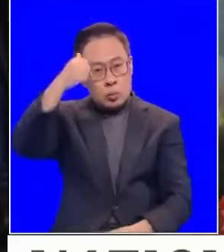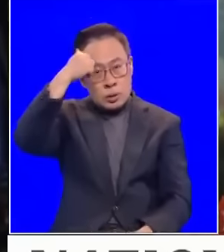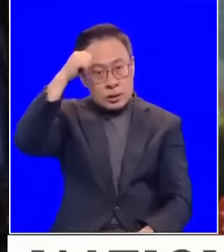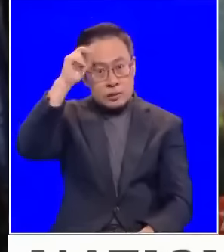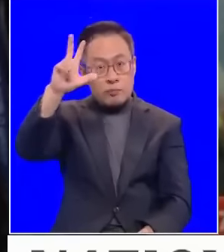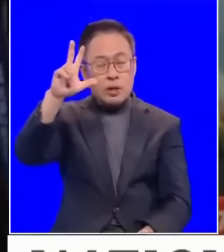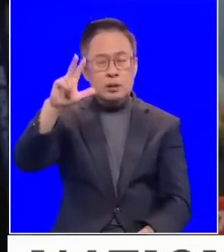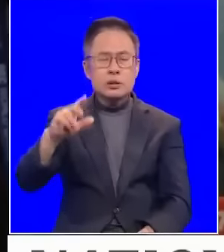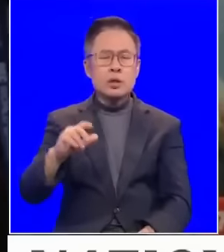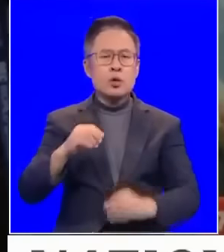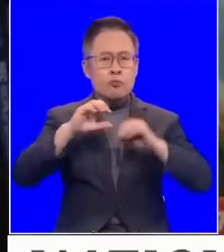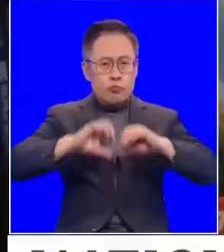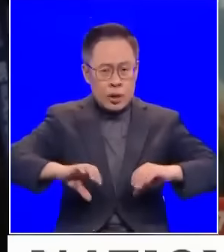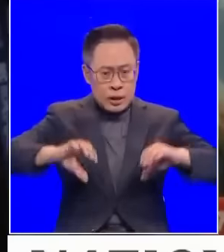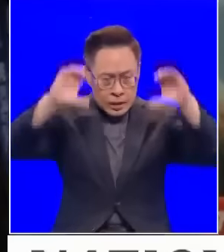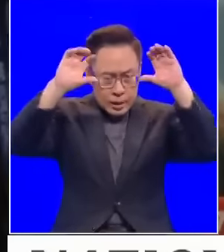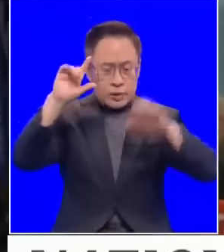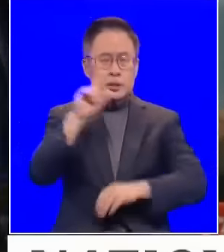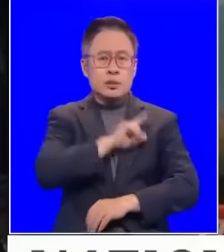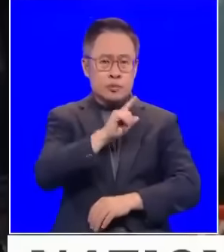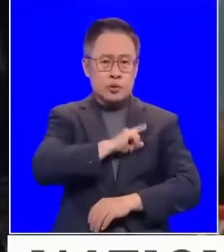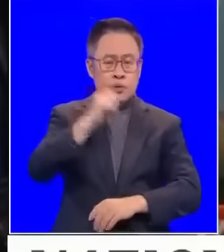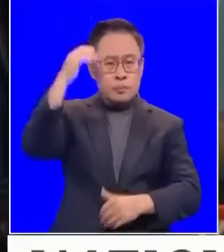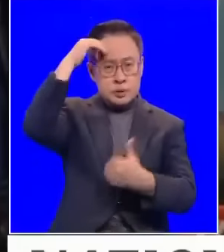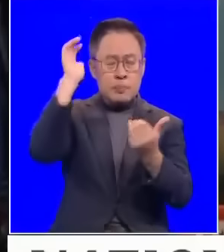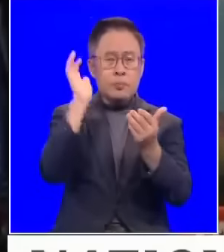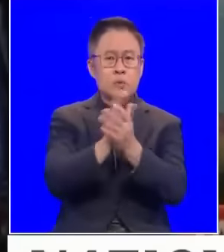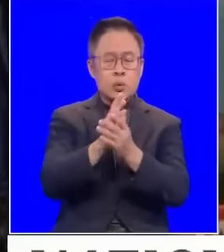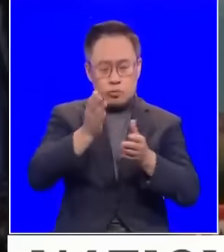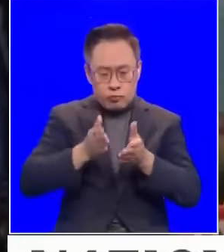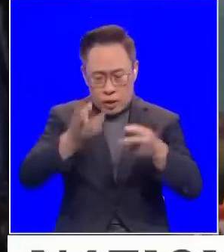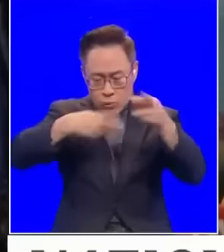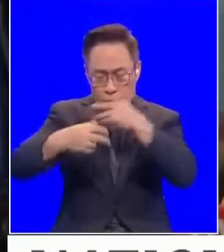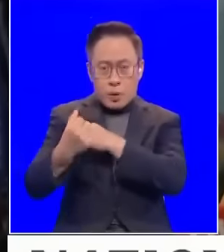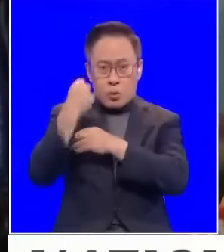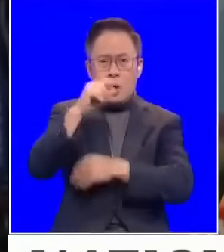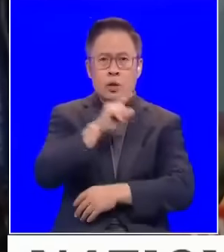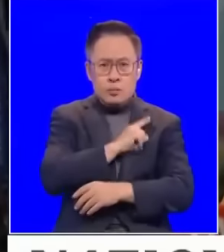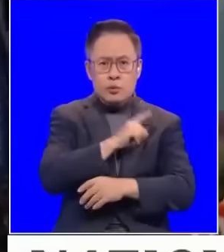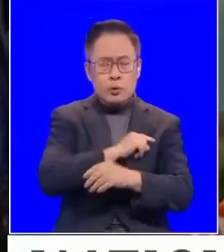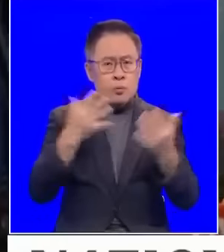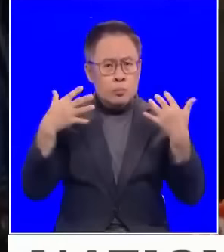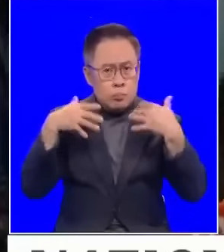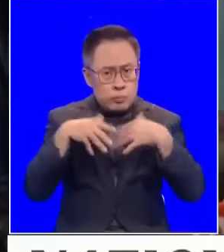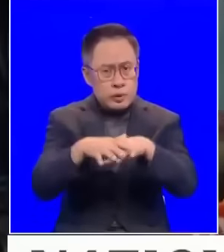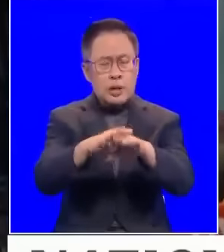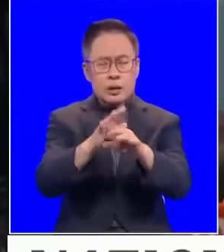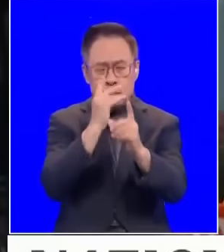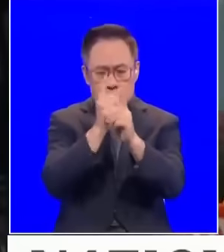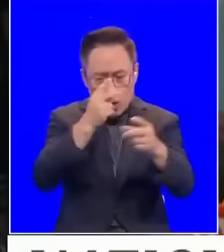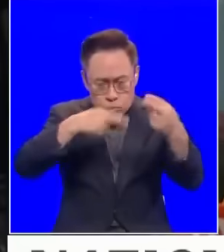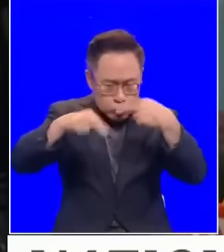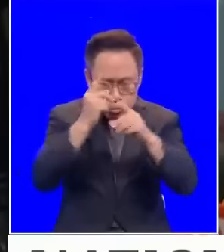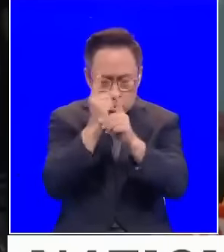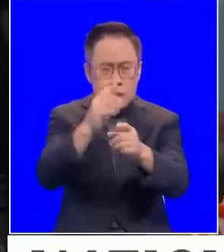ราชการโดยเฉพาะฝ่ายตำรวจฝ่ายความมั่นคงเนี่ยเราก็ยังพยายามทำ